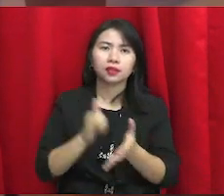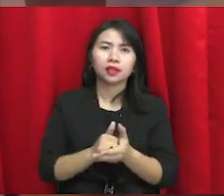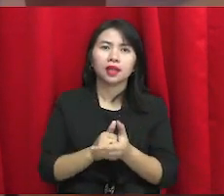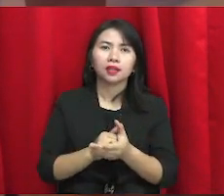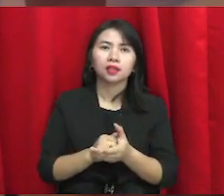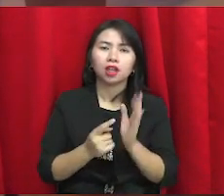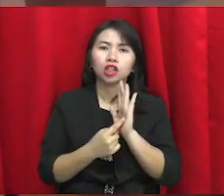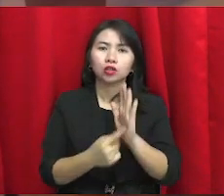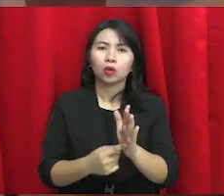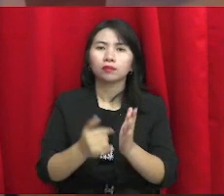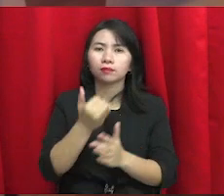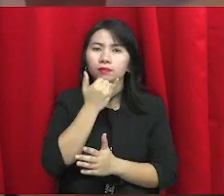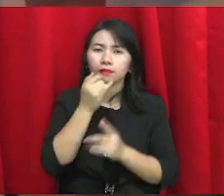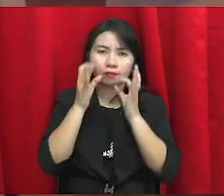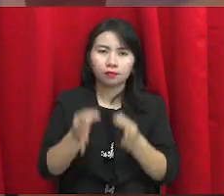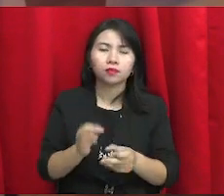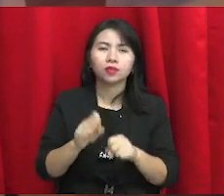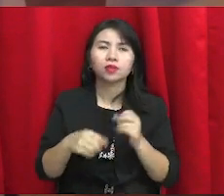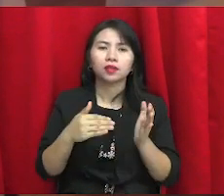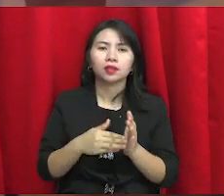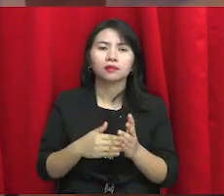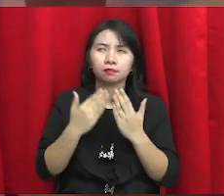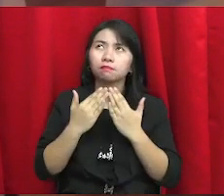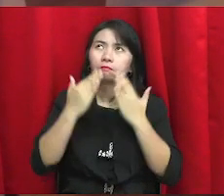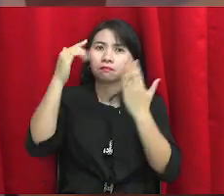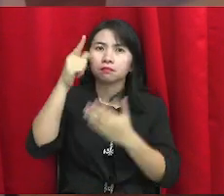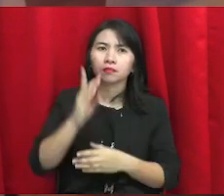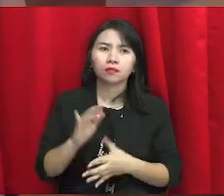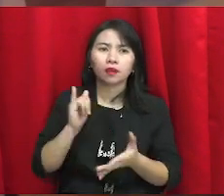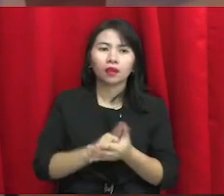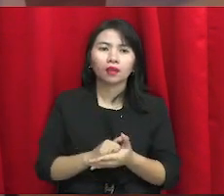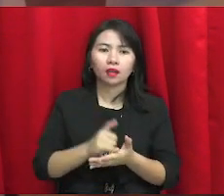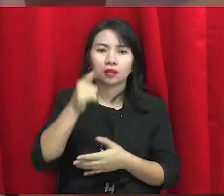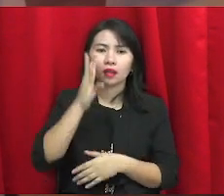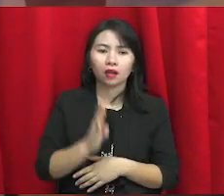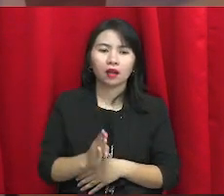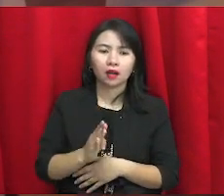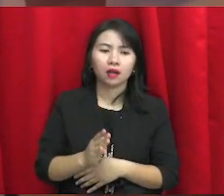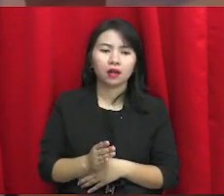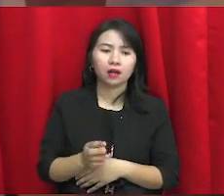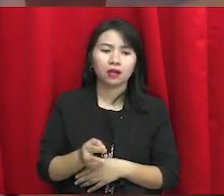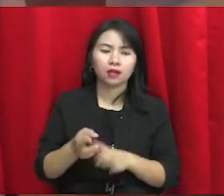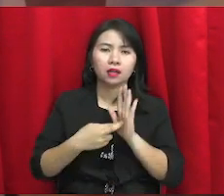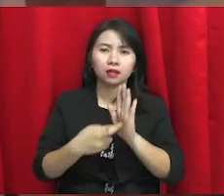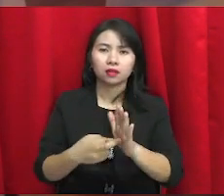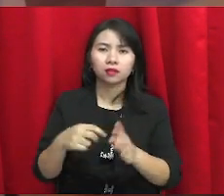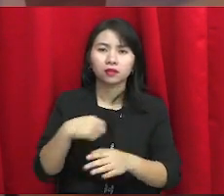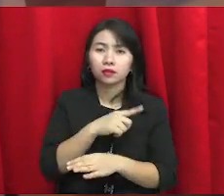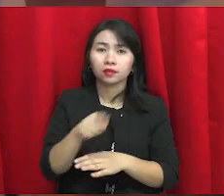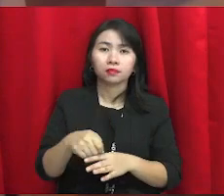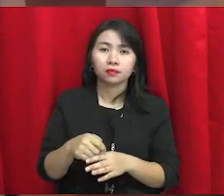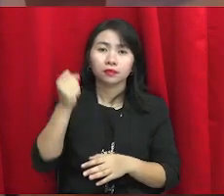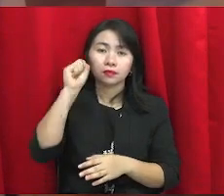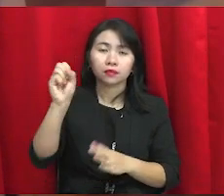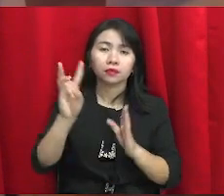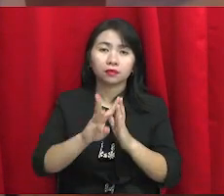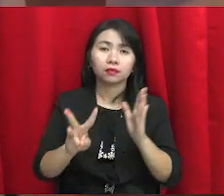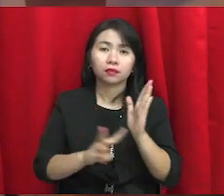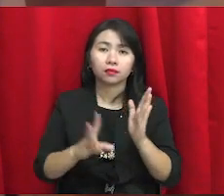desisyon. Kaya napakahalaga po, salamat sa Diyos, na ang Diyos po ay nire-reveal sa atin yung kalooban niya sa atin